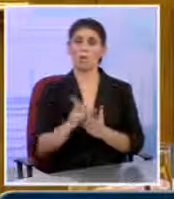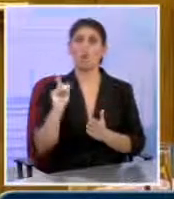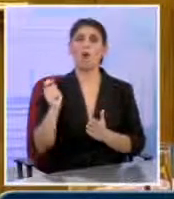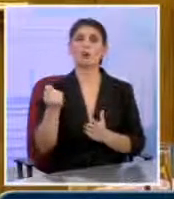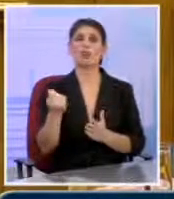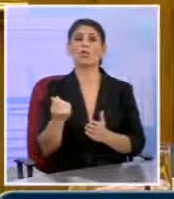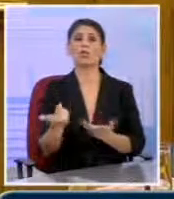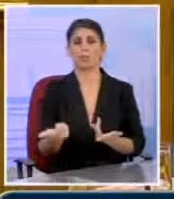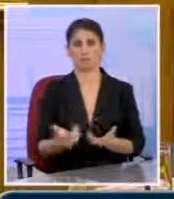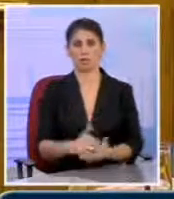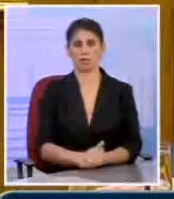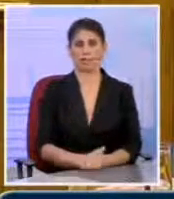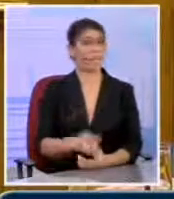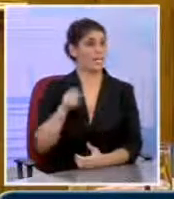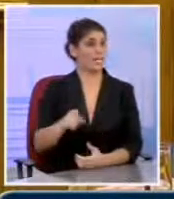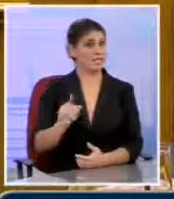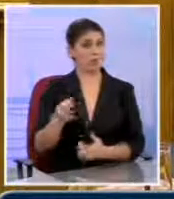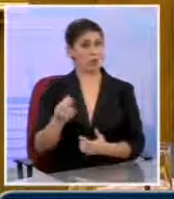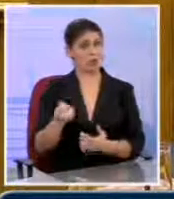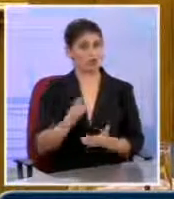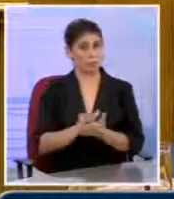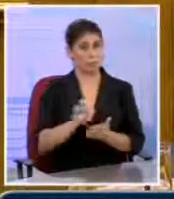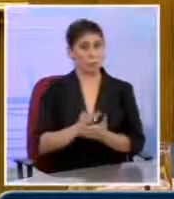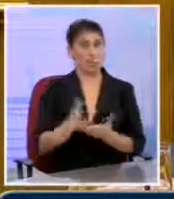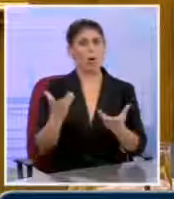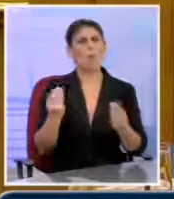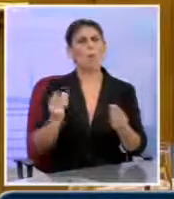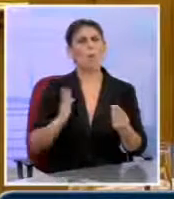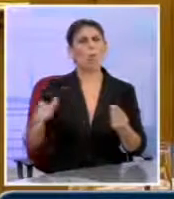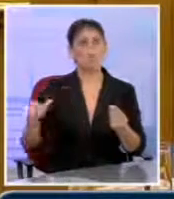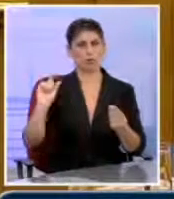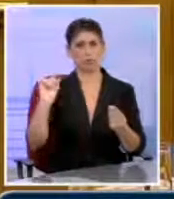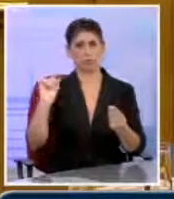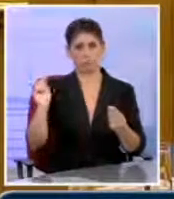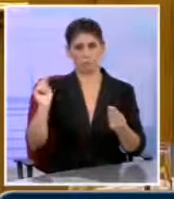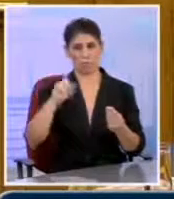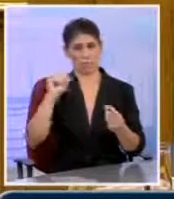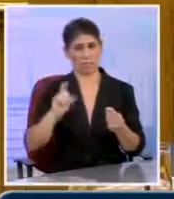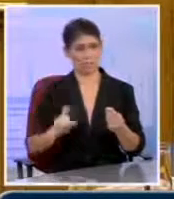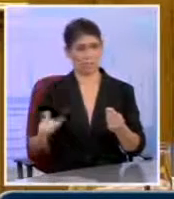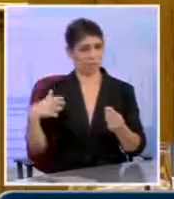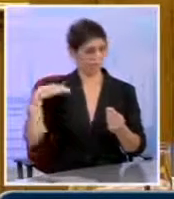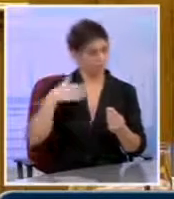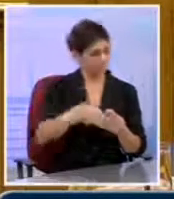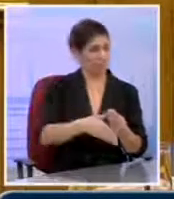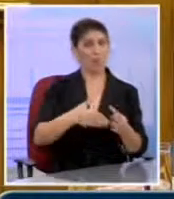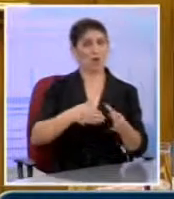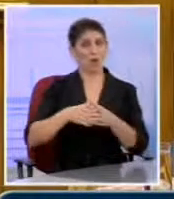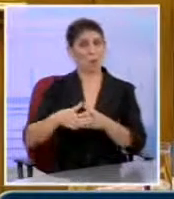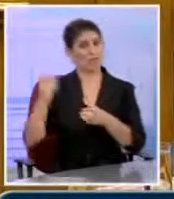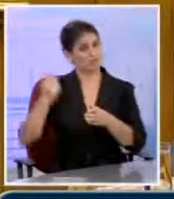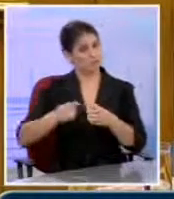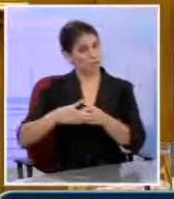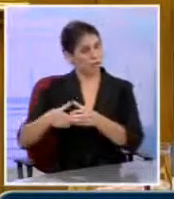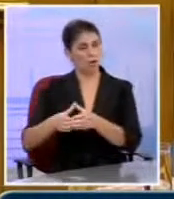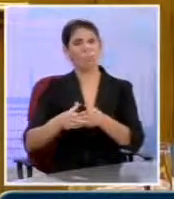χρήματος. Σε αυτό το νομισματοκοπείο πήγαν πολλοί παράγοντες του πολιτικού βίου, αλλά και κόμματα και μερίδες κομμάτων και